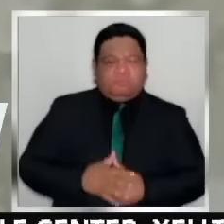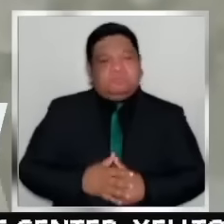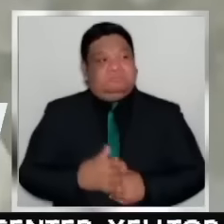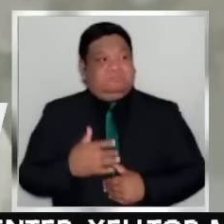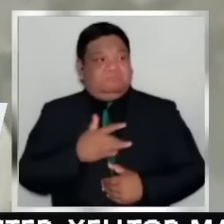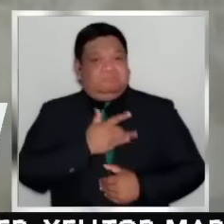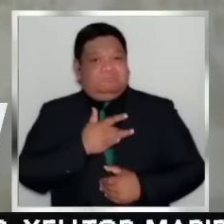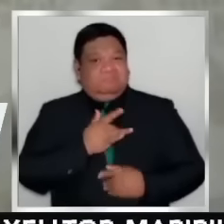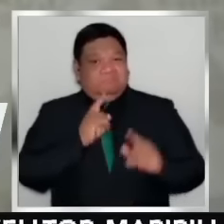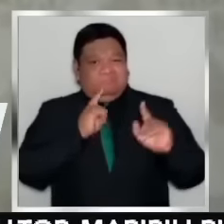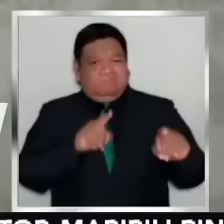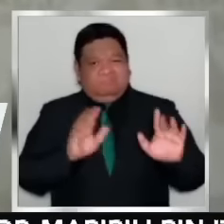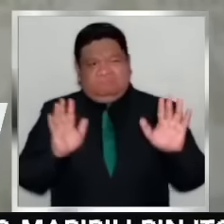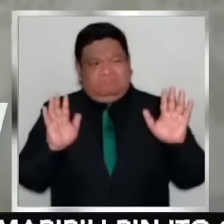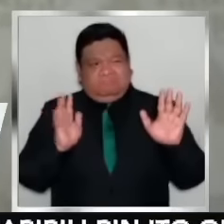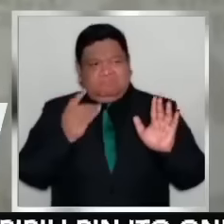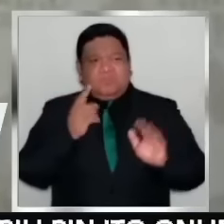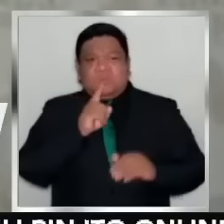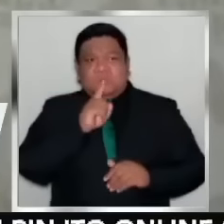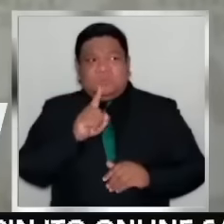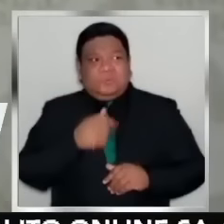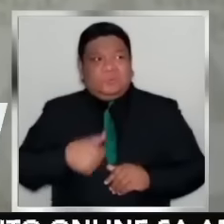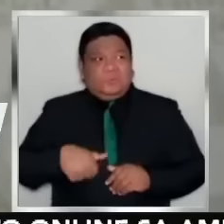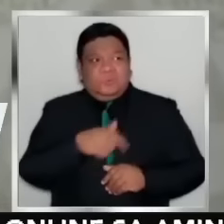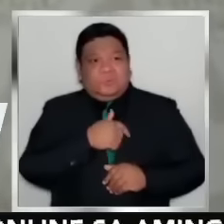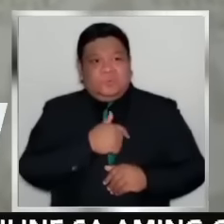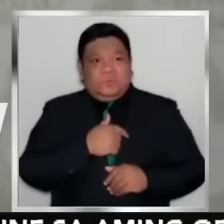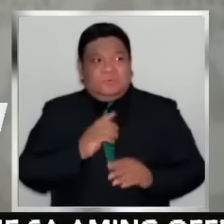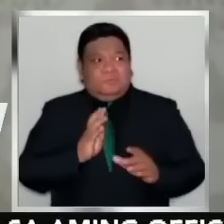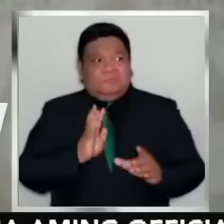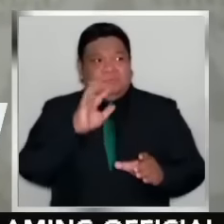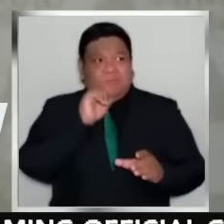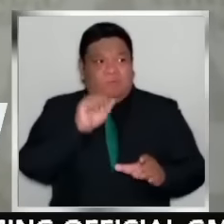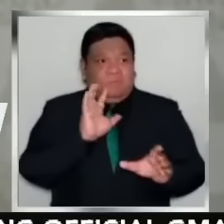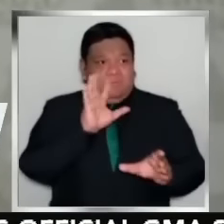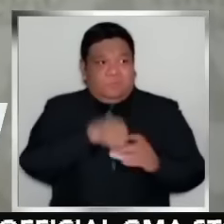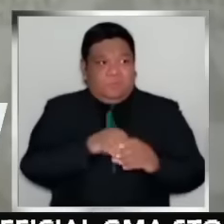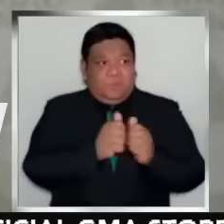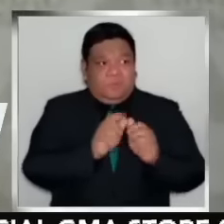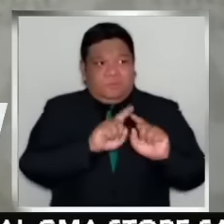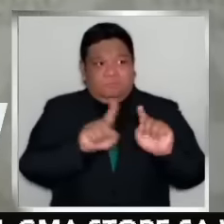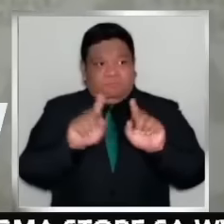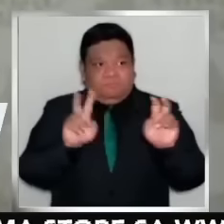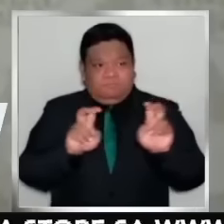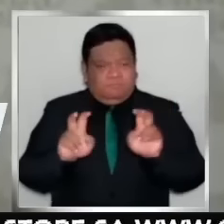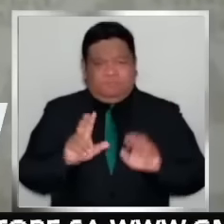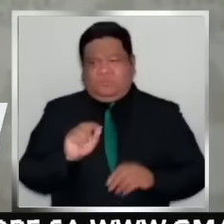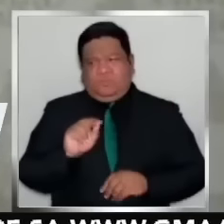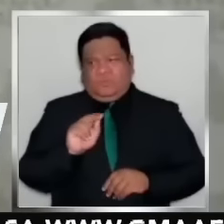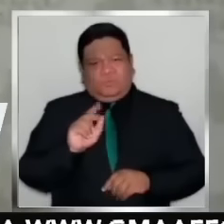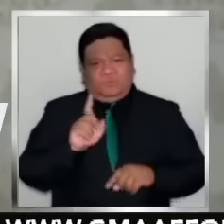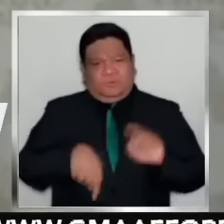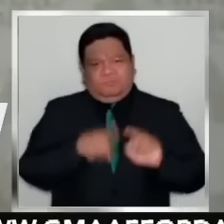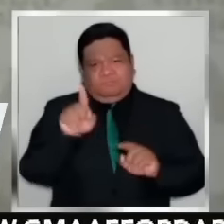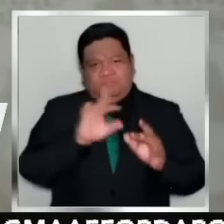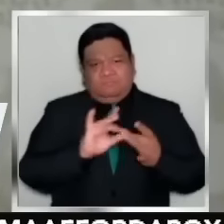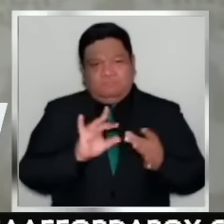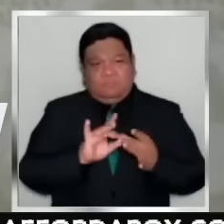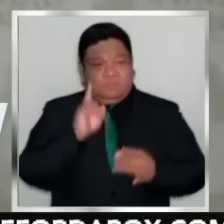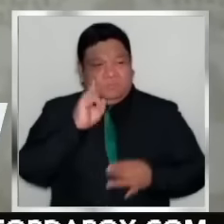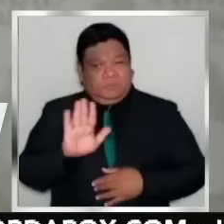How can anyone say that this, we are not a party in interest in all of these issues? So I think that kind of statement was directed more towards